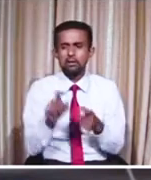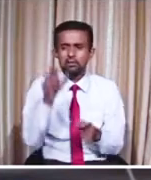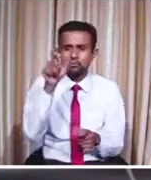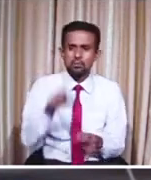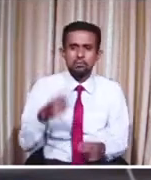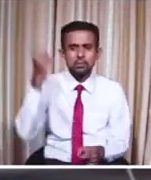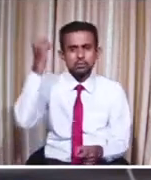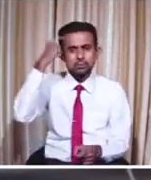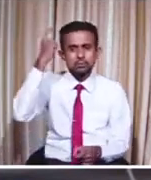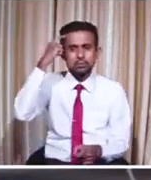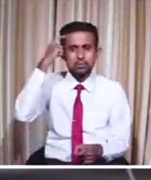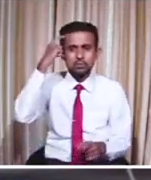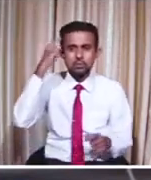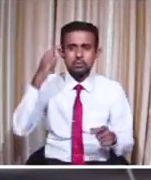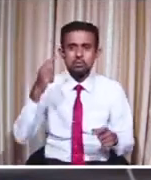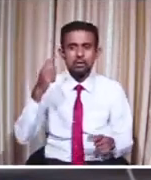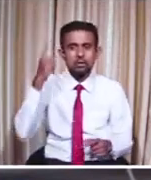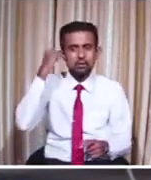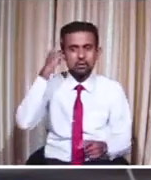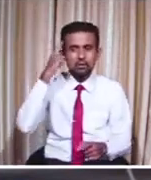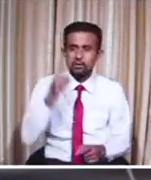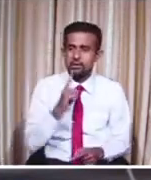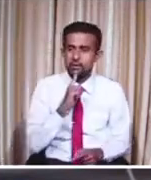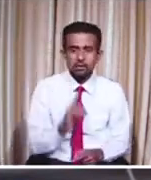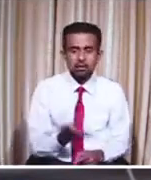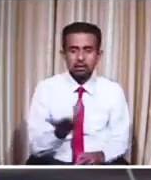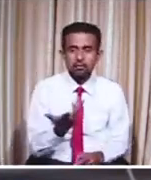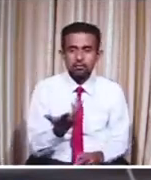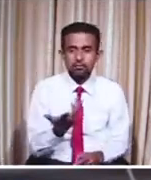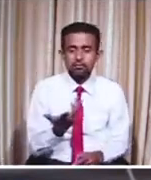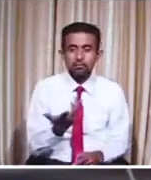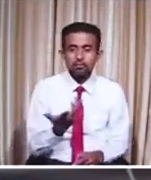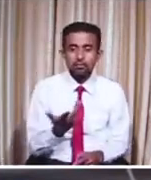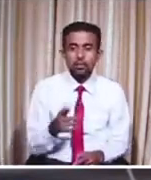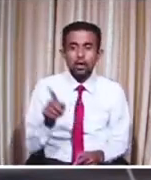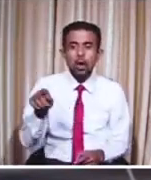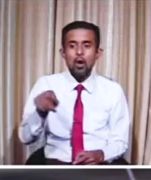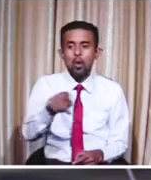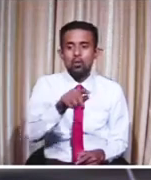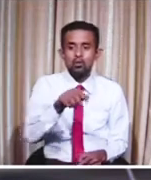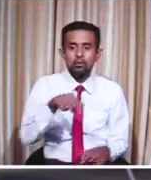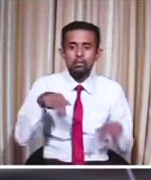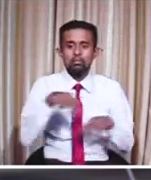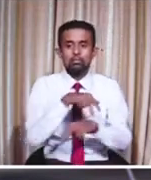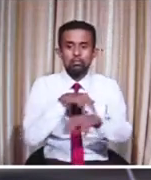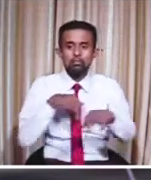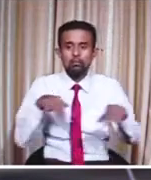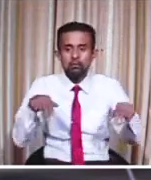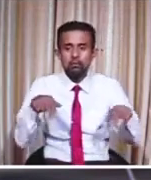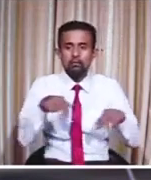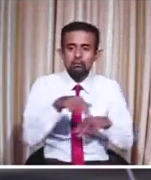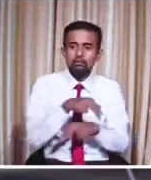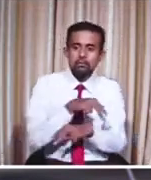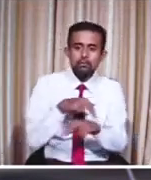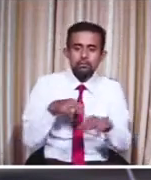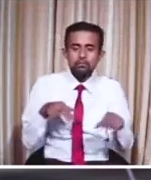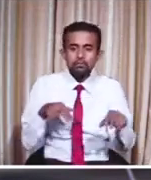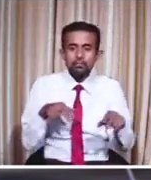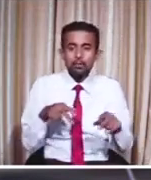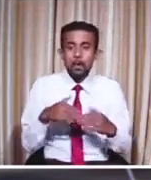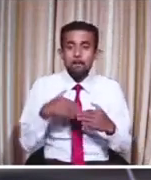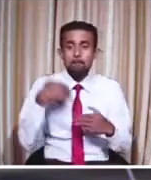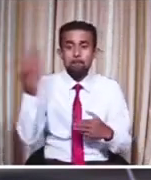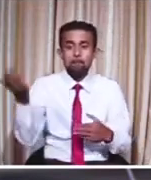ඔළුවේ තියාගෙන පුළුල් පින්තූර දැනගෙන කරා කියලා මම කියන්නේ නැහැ. නමුත් කවුරු කවුරුද දැන් මේ හැසිරෙමින් තියන්නේ?